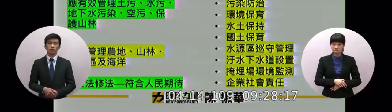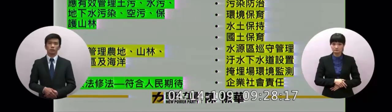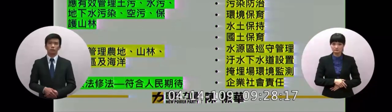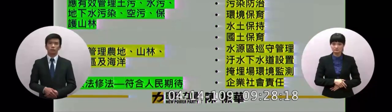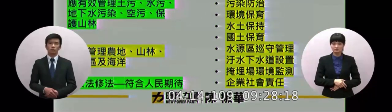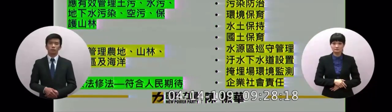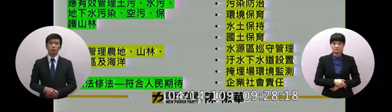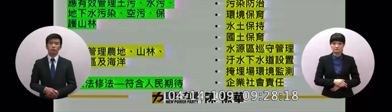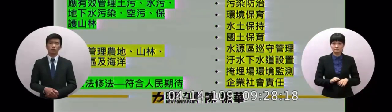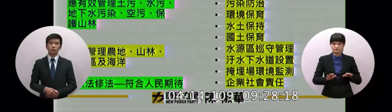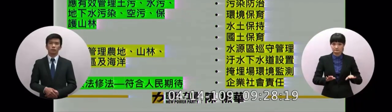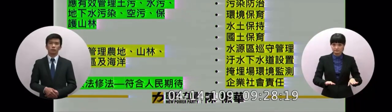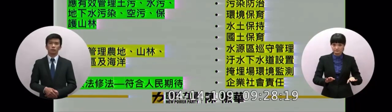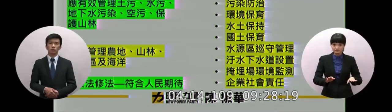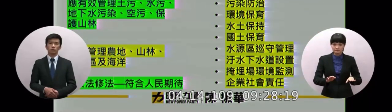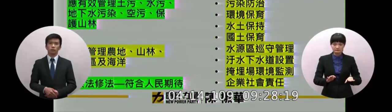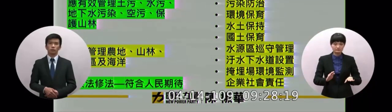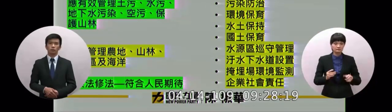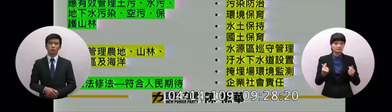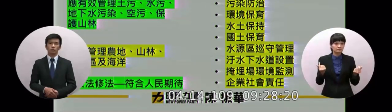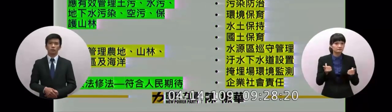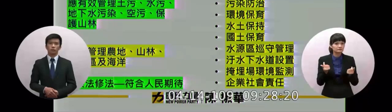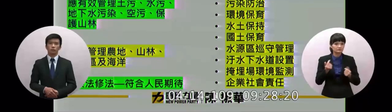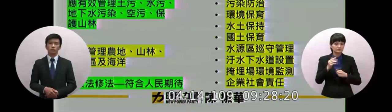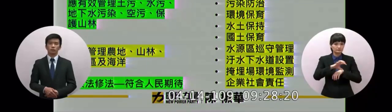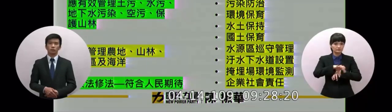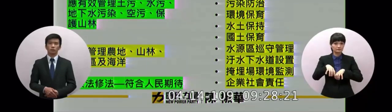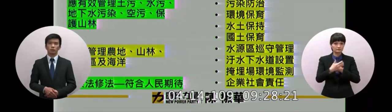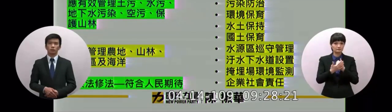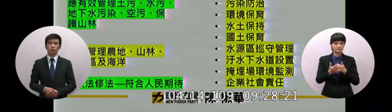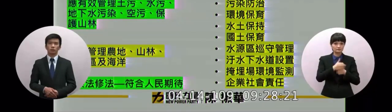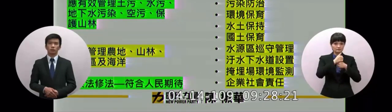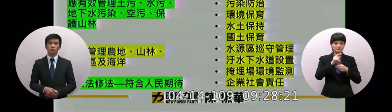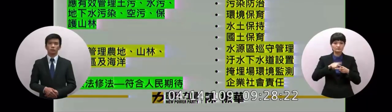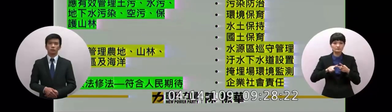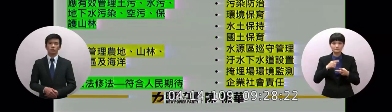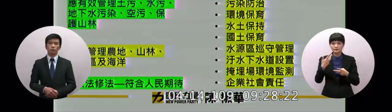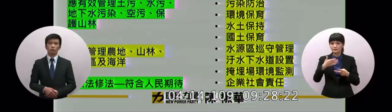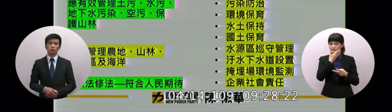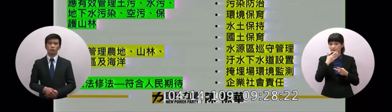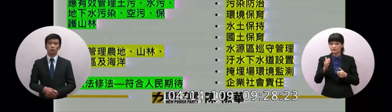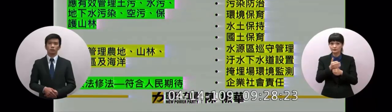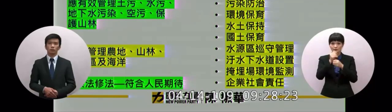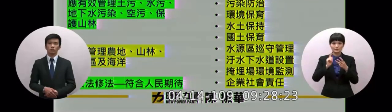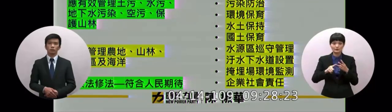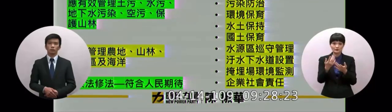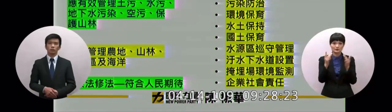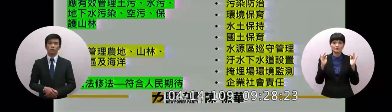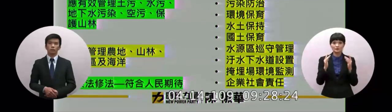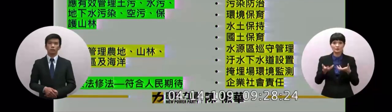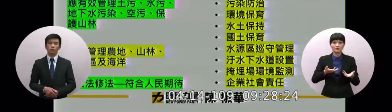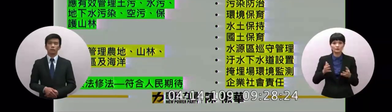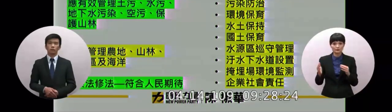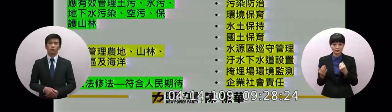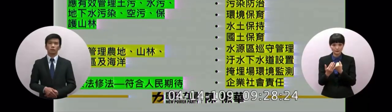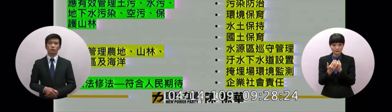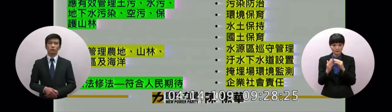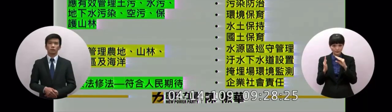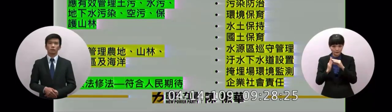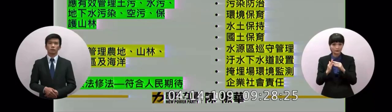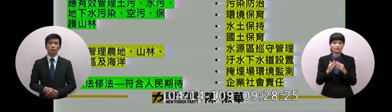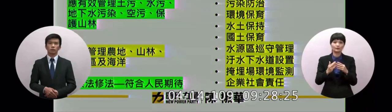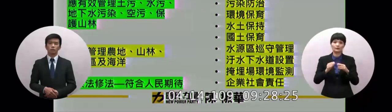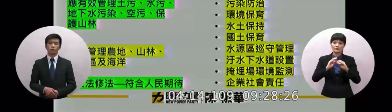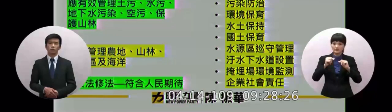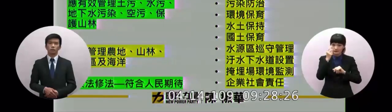整合目前。好，目前像这个环保署、水利署、林务局、水保局、地调所、气象局、污水下水道单